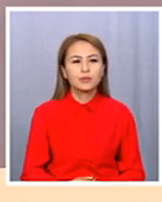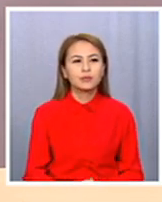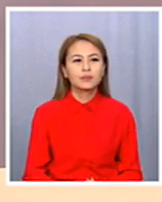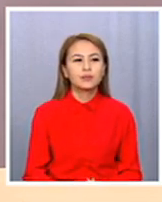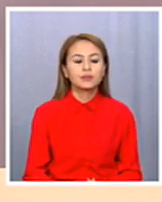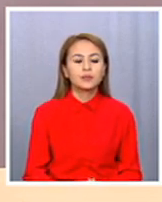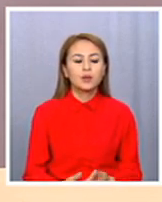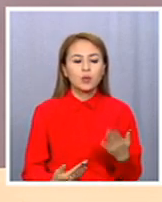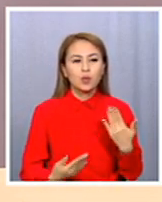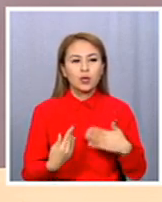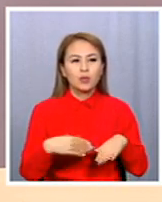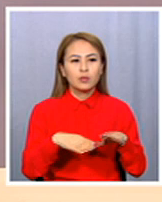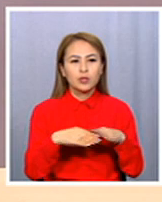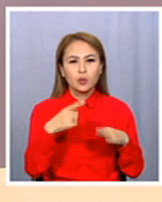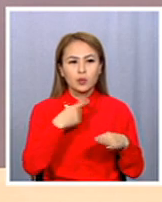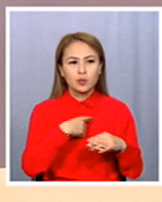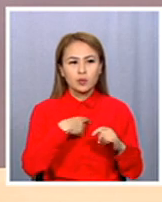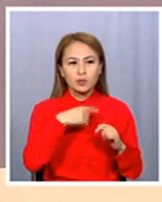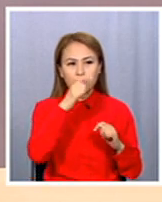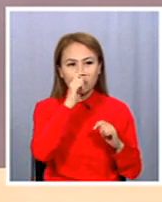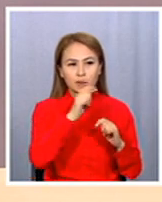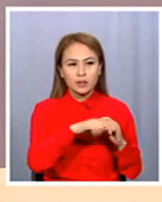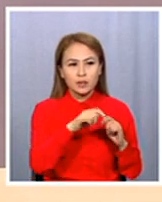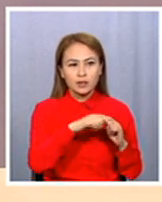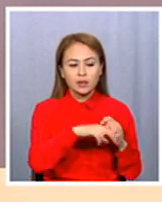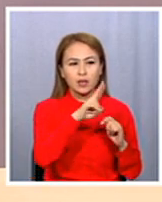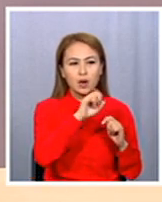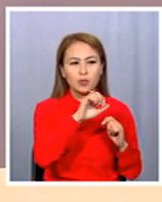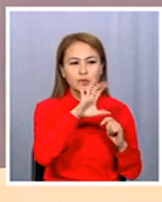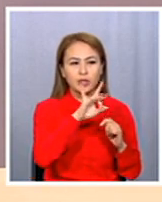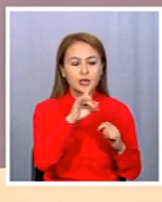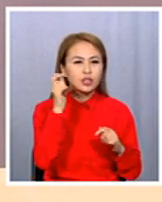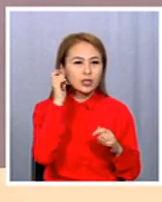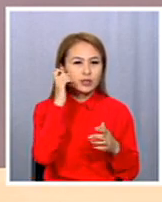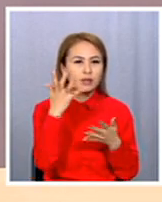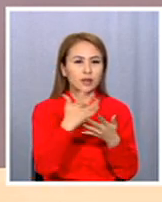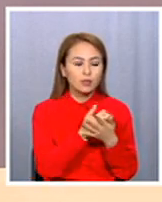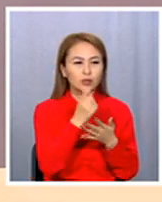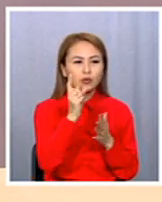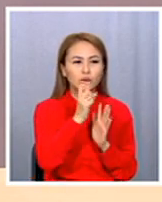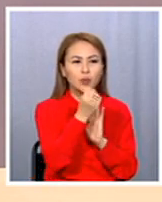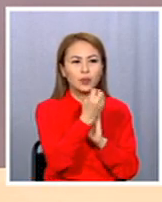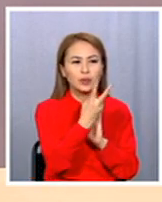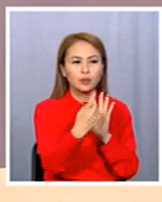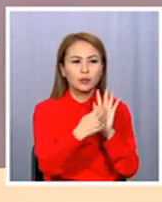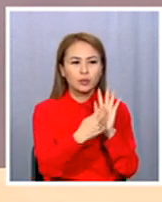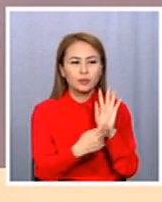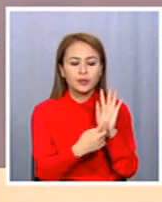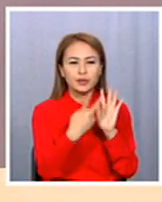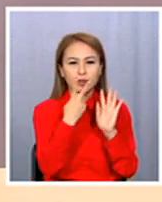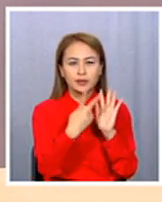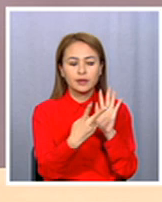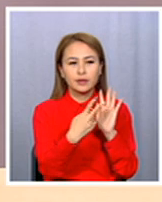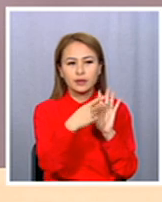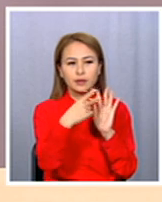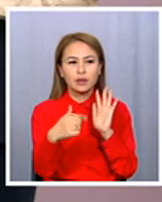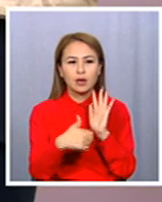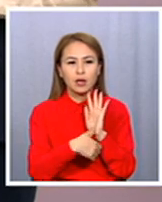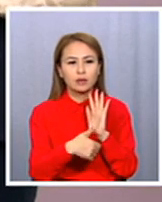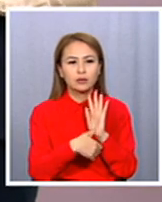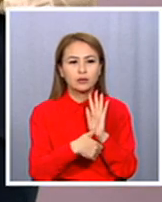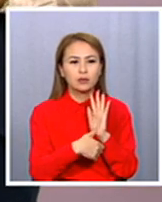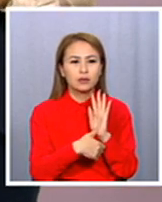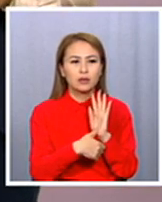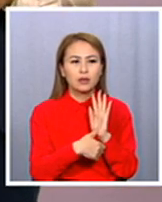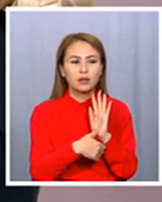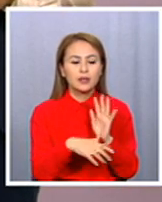Олай болса, өзімізді тексерейік. Кәусәрдің жасын табу үшін 12-ге 2-ні бөлеміз. Мәні 6-ға тең.